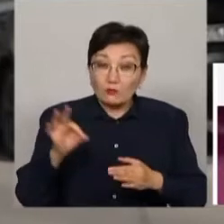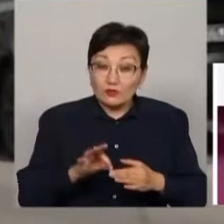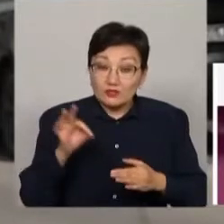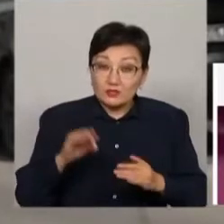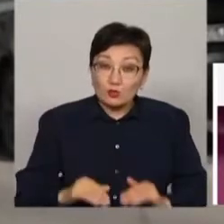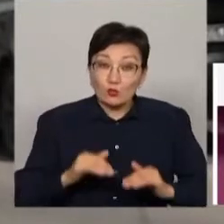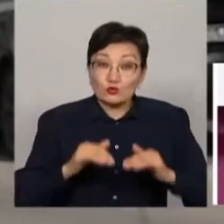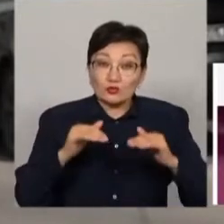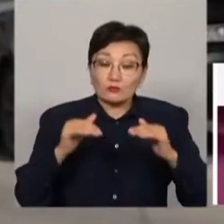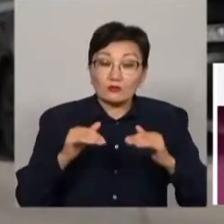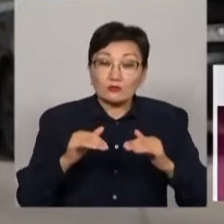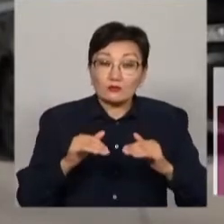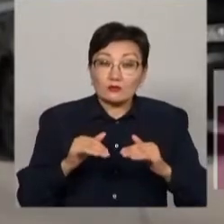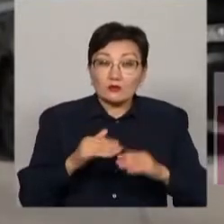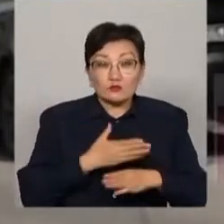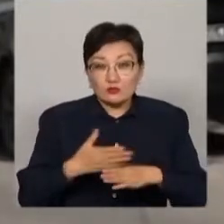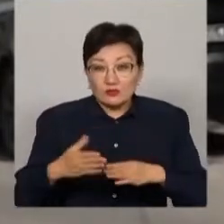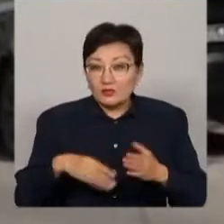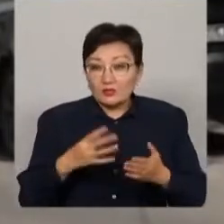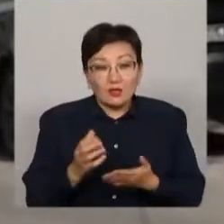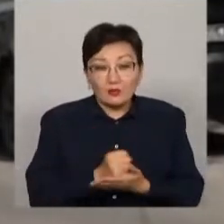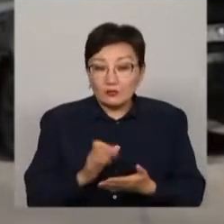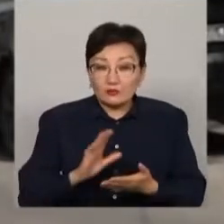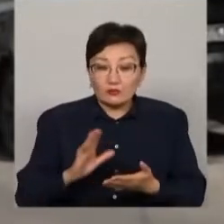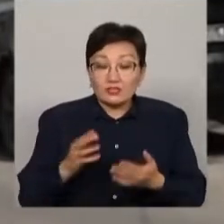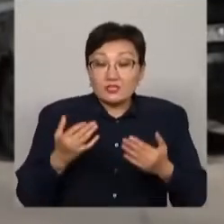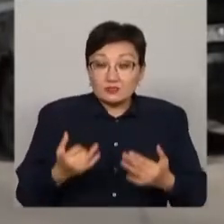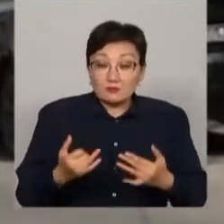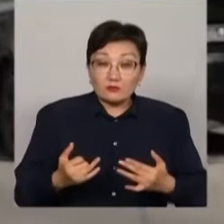кетіп, содан кейін жоламайтын болдым. Енді шыны керек, қазір